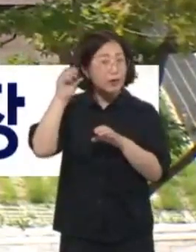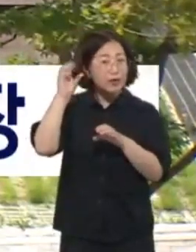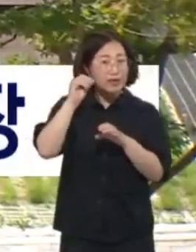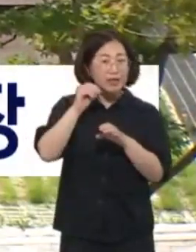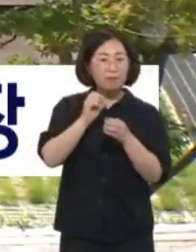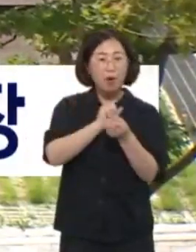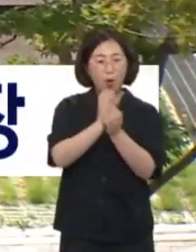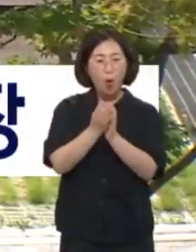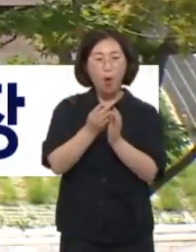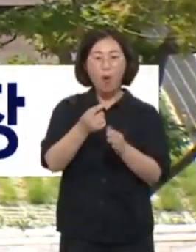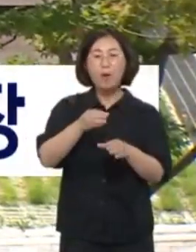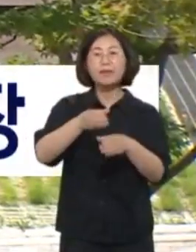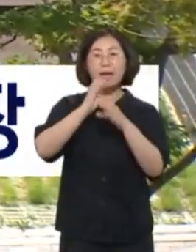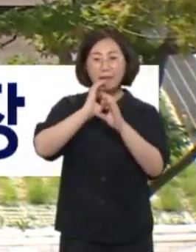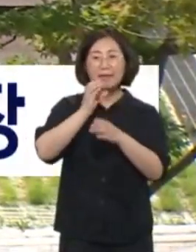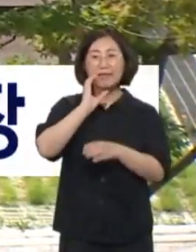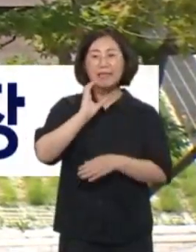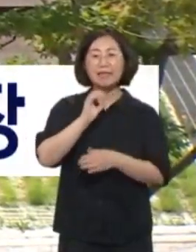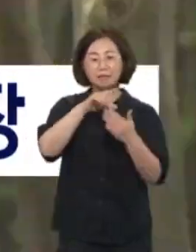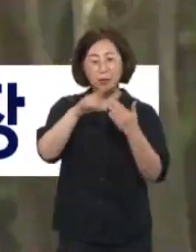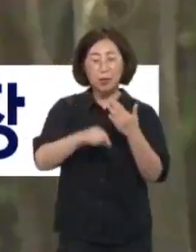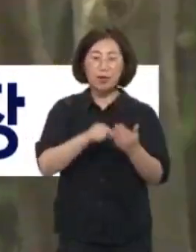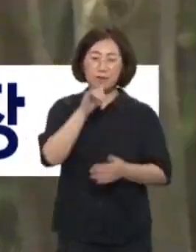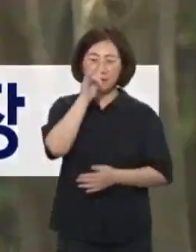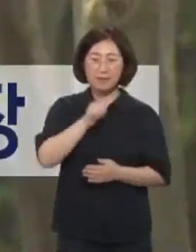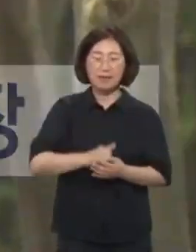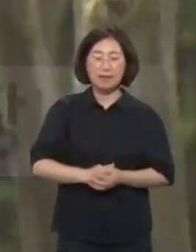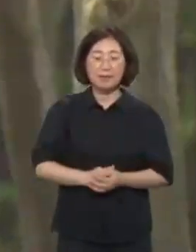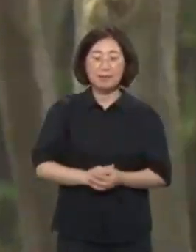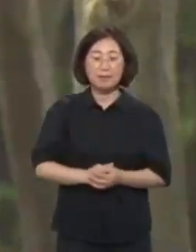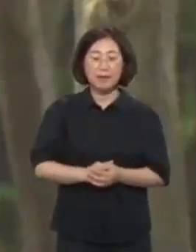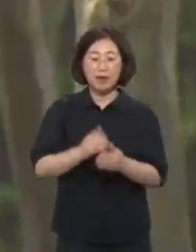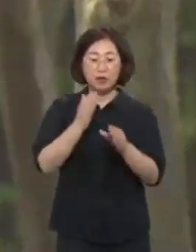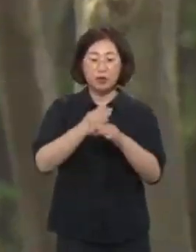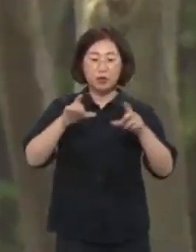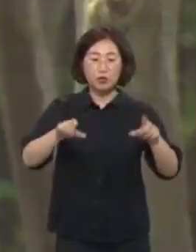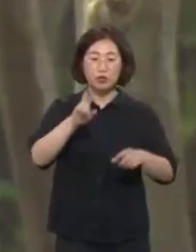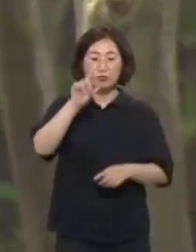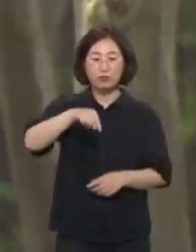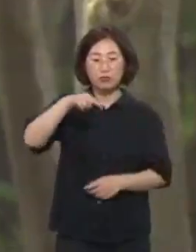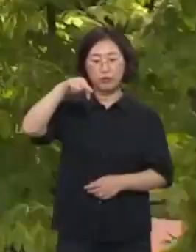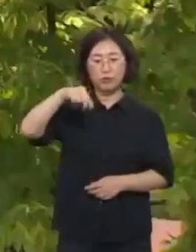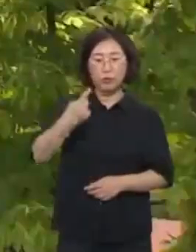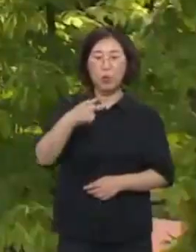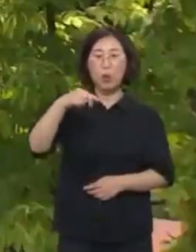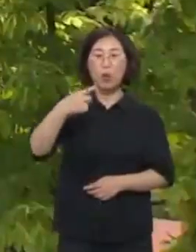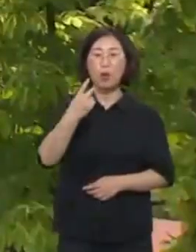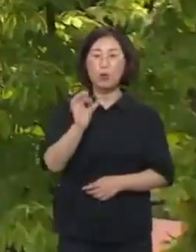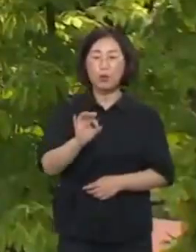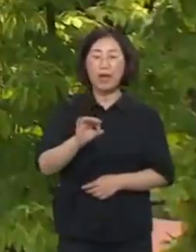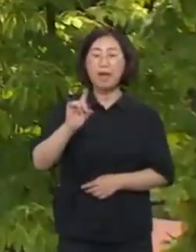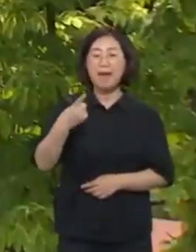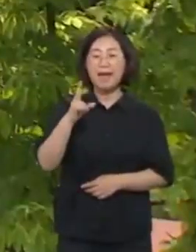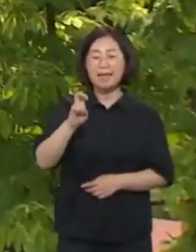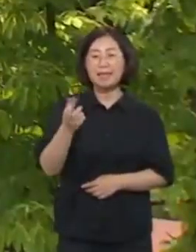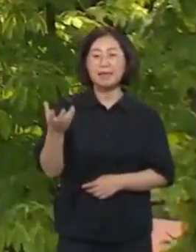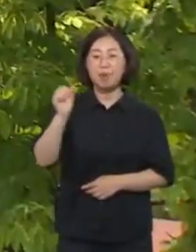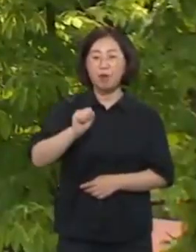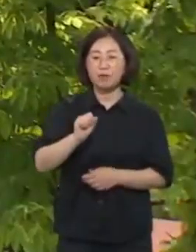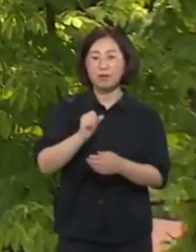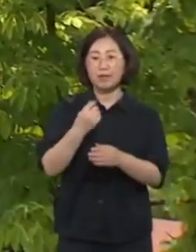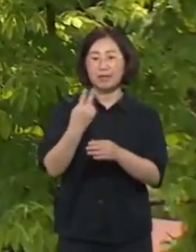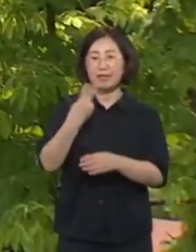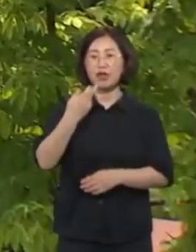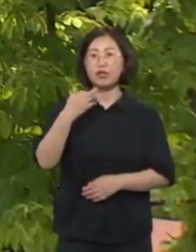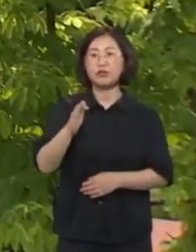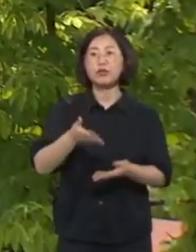꽃차 마시기 등 프로그램이 진행됩니다 대전 치유수품 중구 무수동 일대에 125억원을 들여 지난